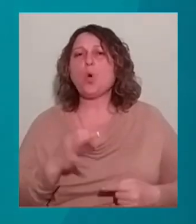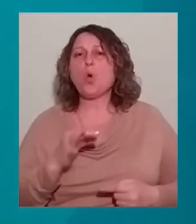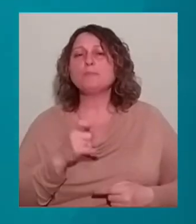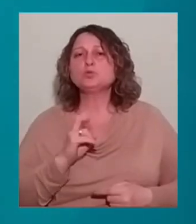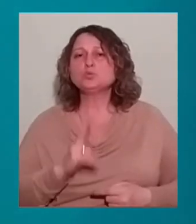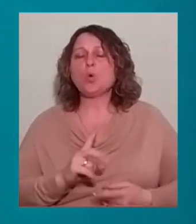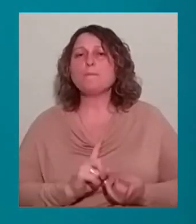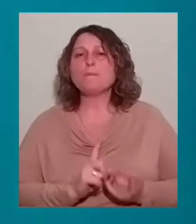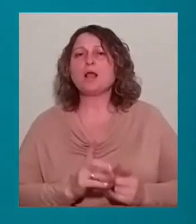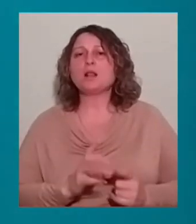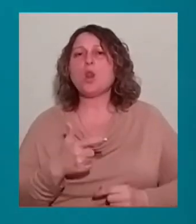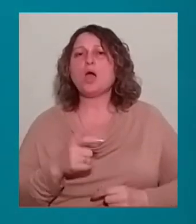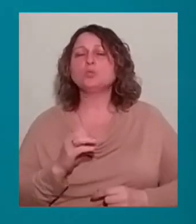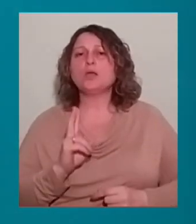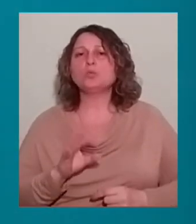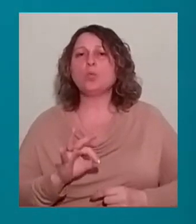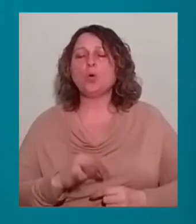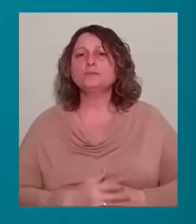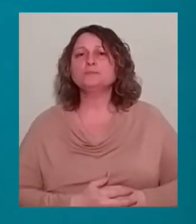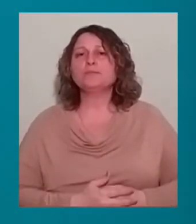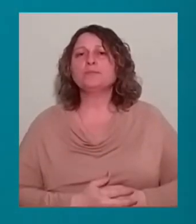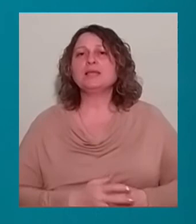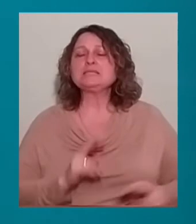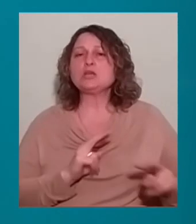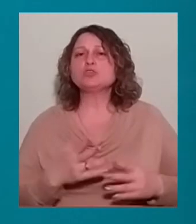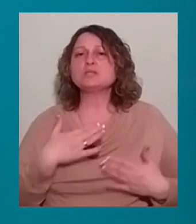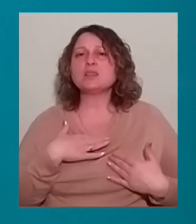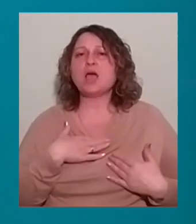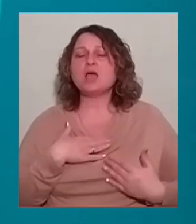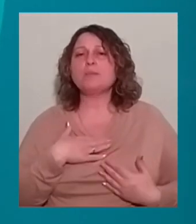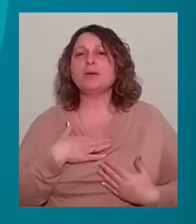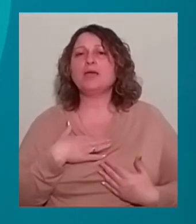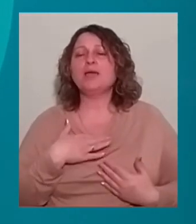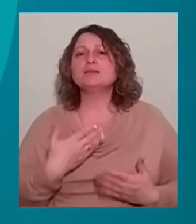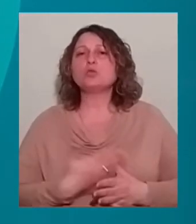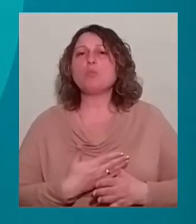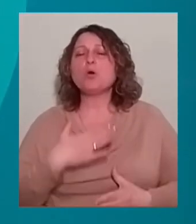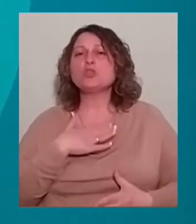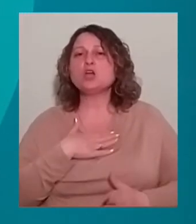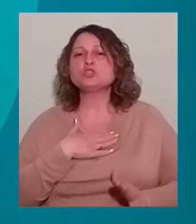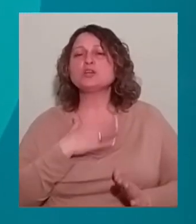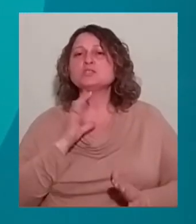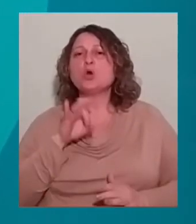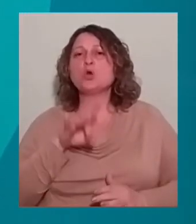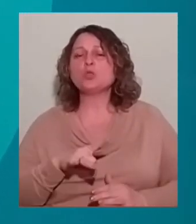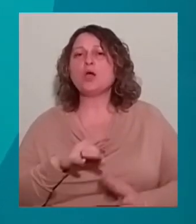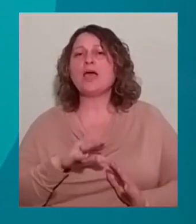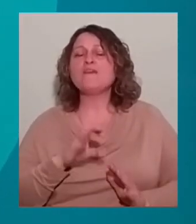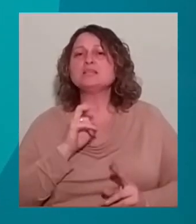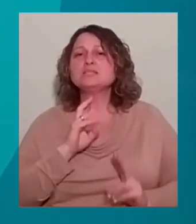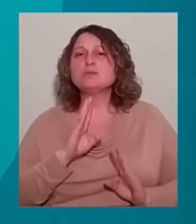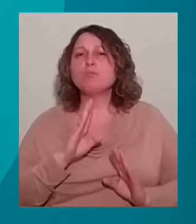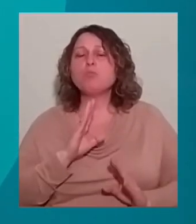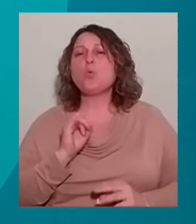Міщук, сурдопереклад Ольга Дуленко. Стежте за нами також за допомогою наших сторінок на Фейсбуці, Інстаграмі, на Ютуб та на